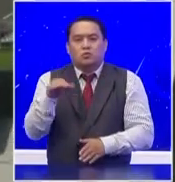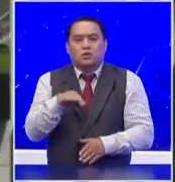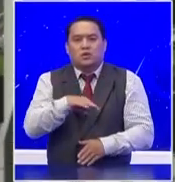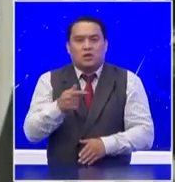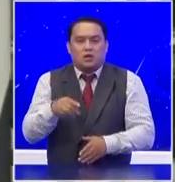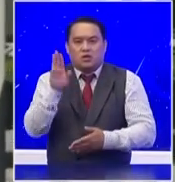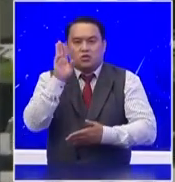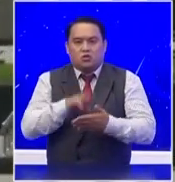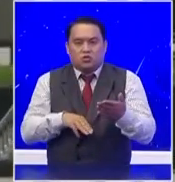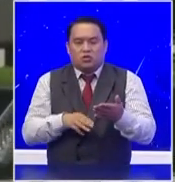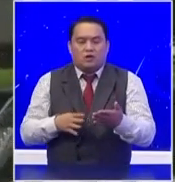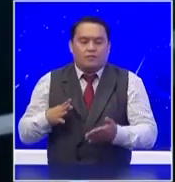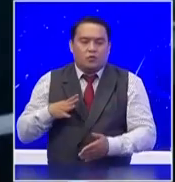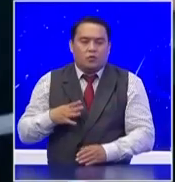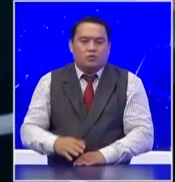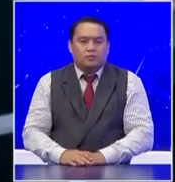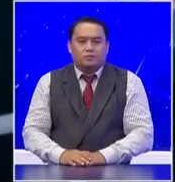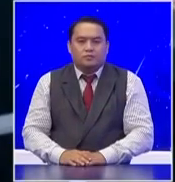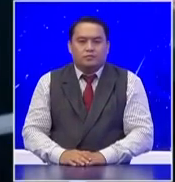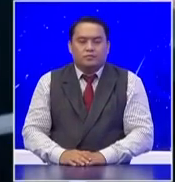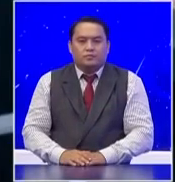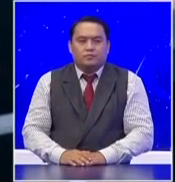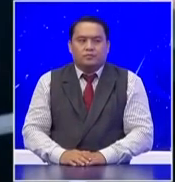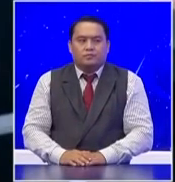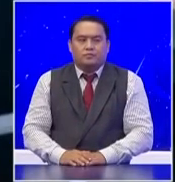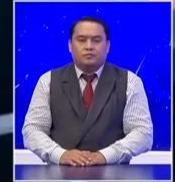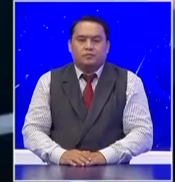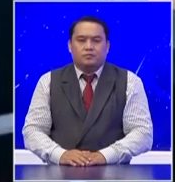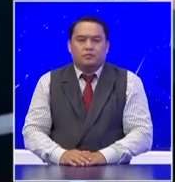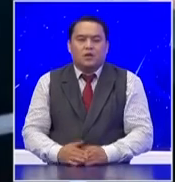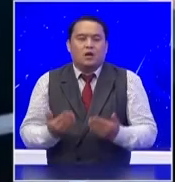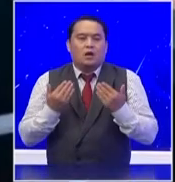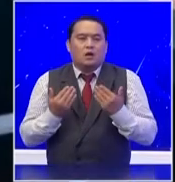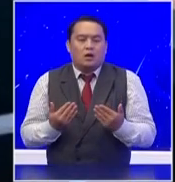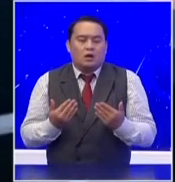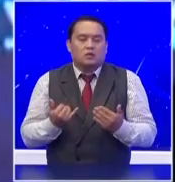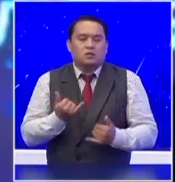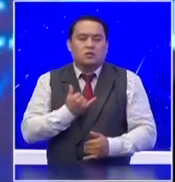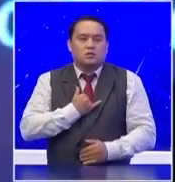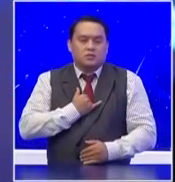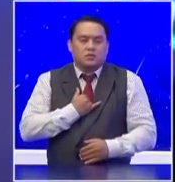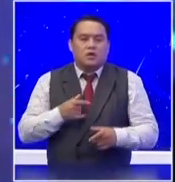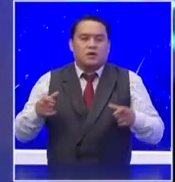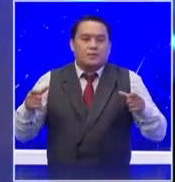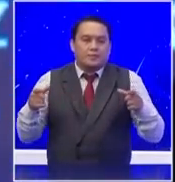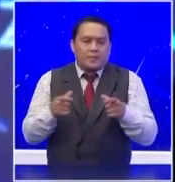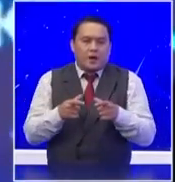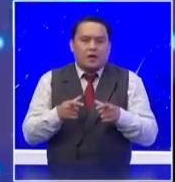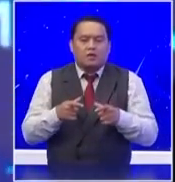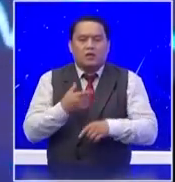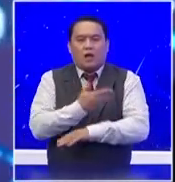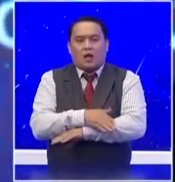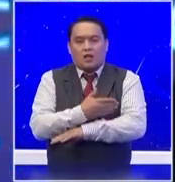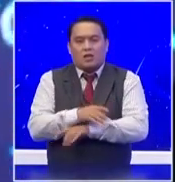көлемінде айыппұл арқалаған. На сегодня в условиях карантина требуется. Карантин кезінде азаматтар масканы ашық аспан астында